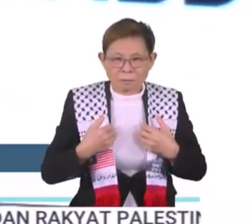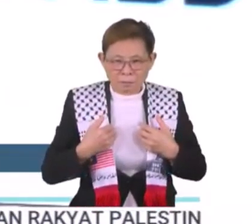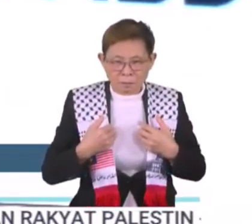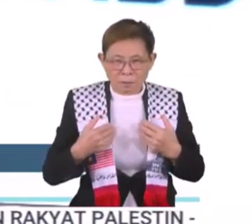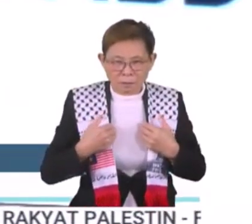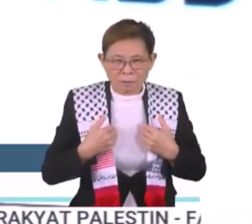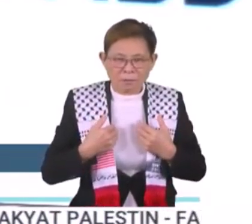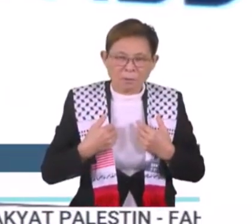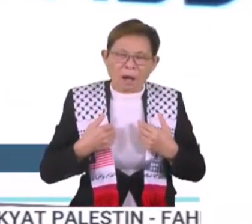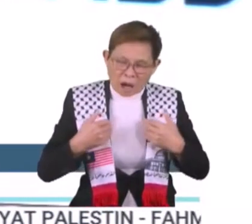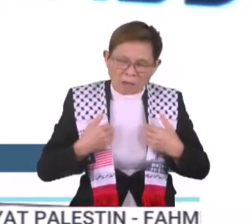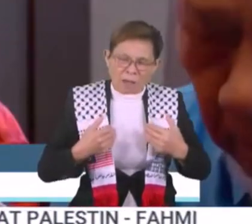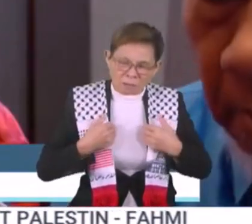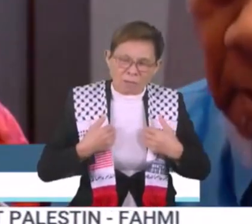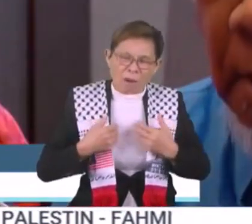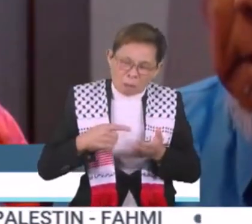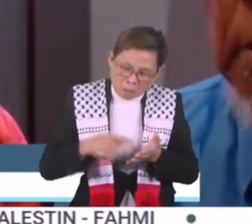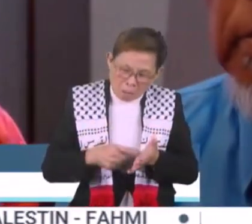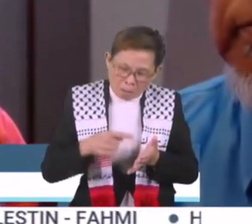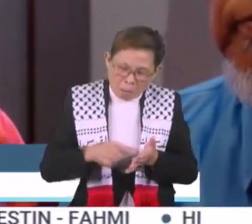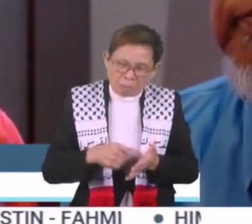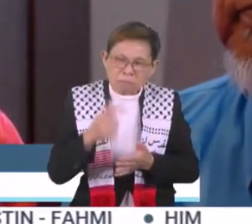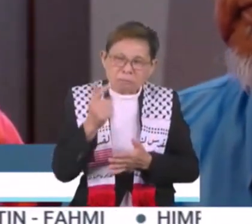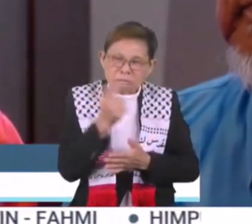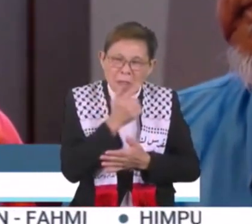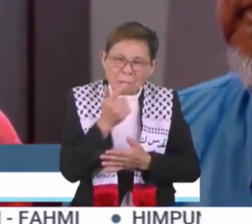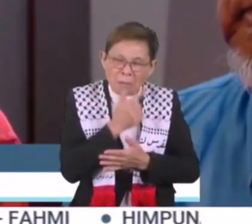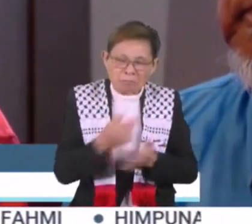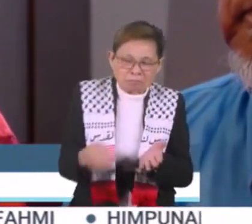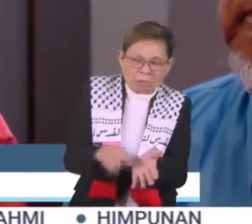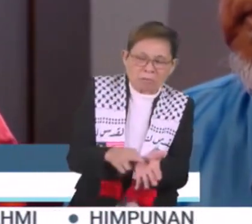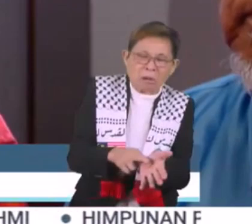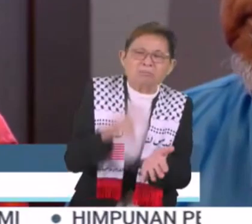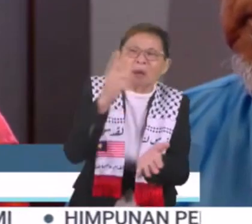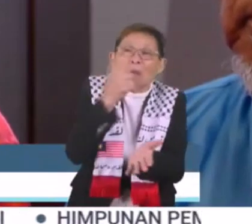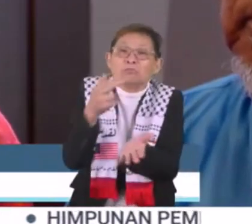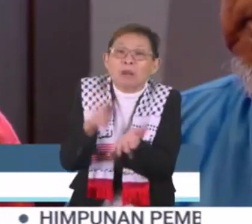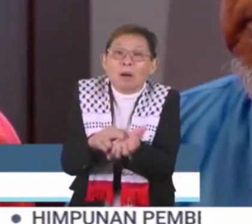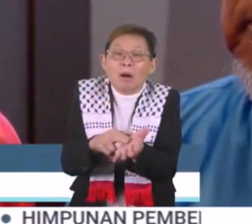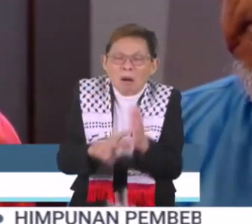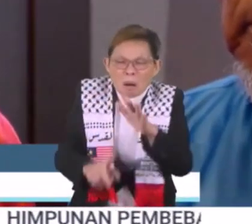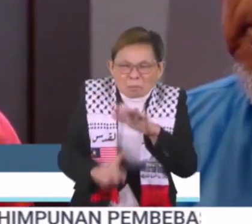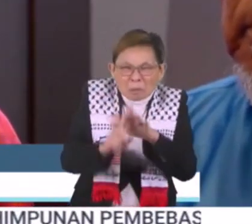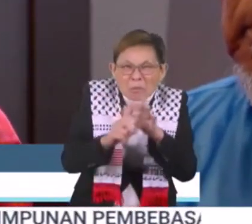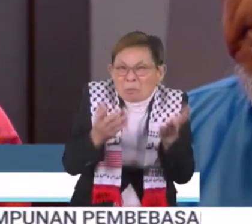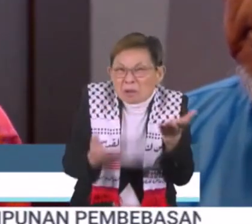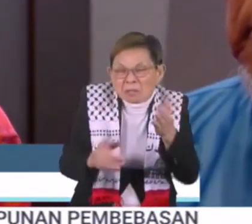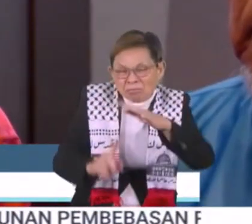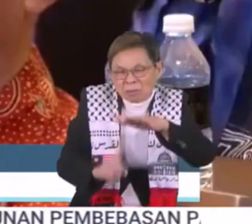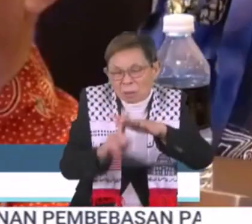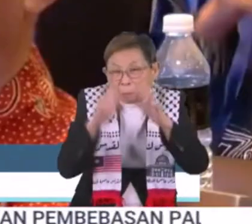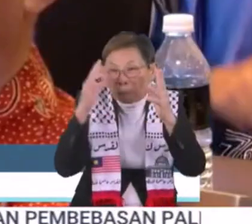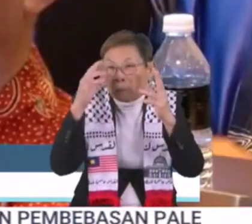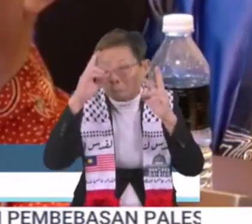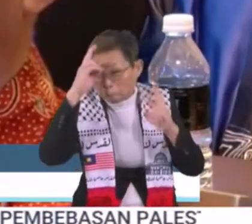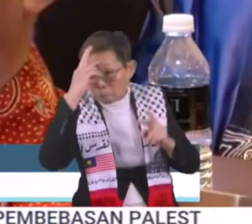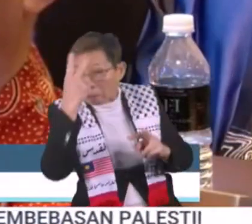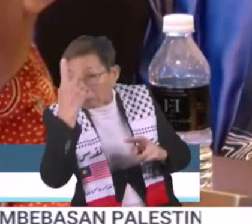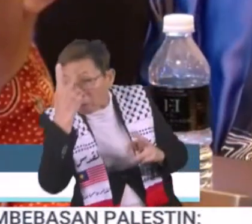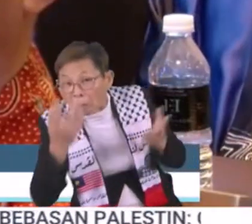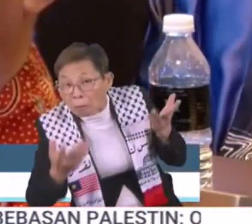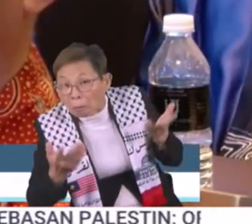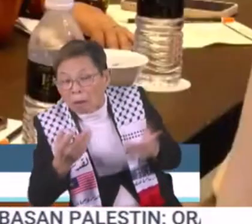mereka kadang-kadang dia tidak mahu mendaftarkan diri, mungkin timbul salah faham ataupun